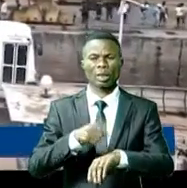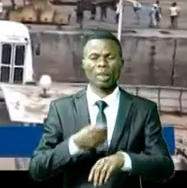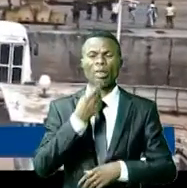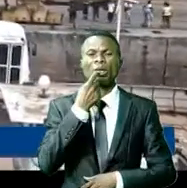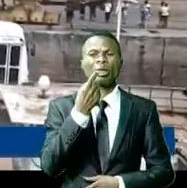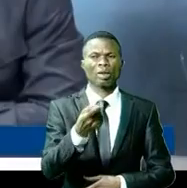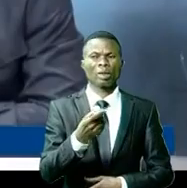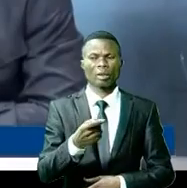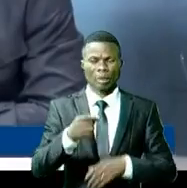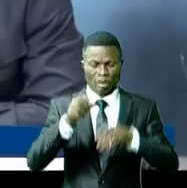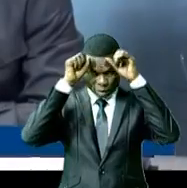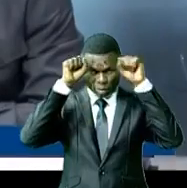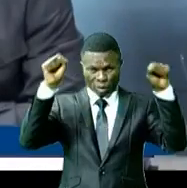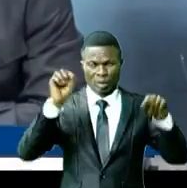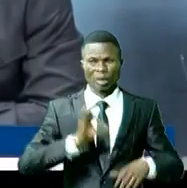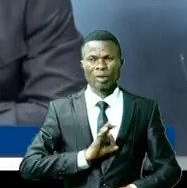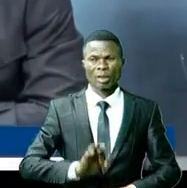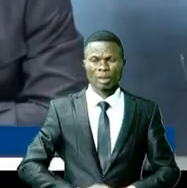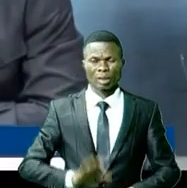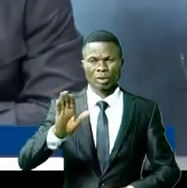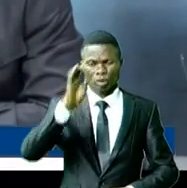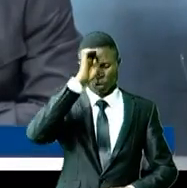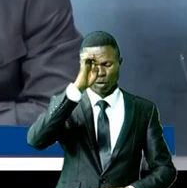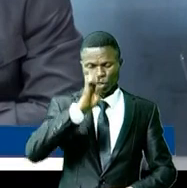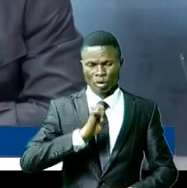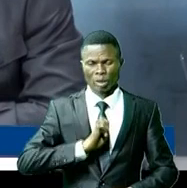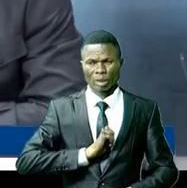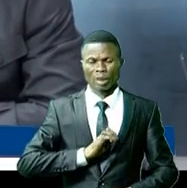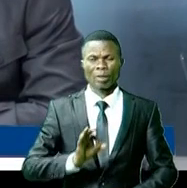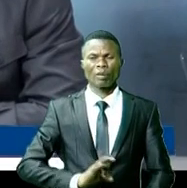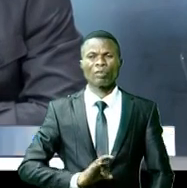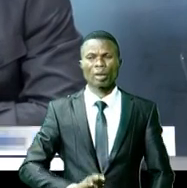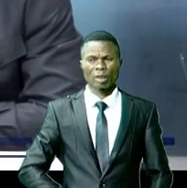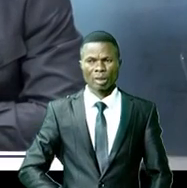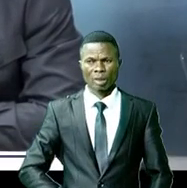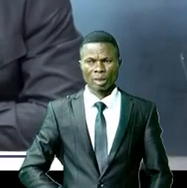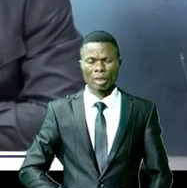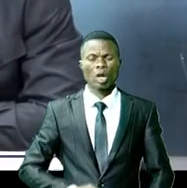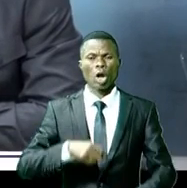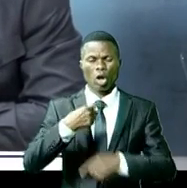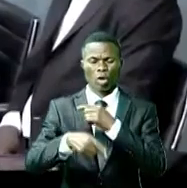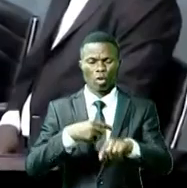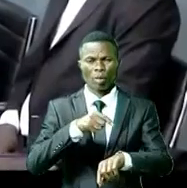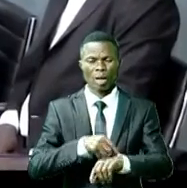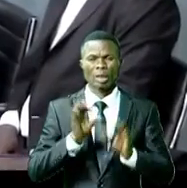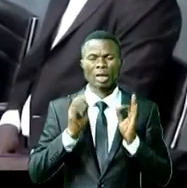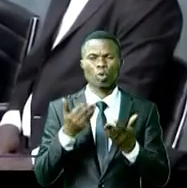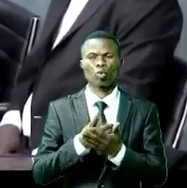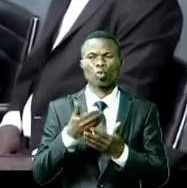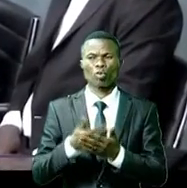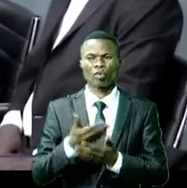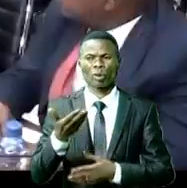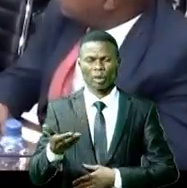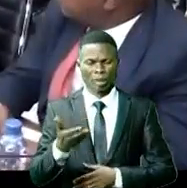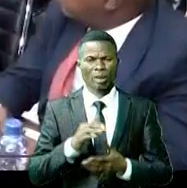que le chef de l'État, Son Excellence Félix-Antoine Tshisekedi, vient d'inaugurer une ère nouvelle. De cette rencontre